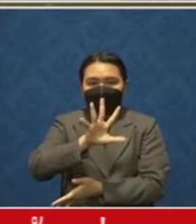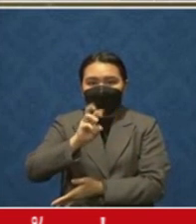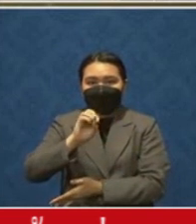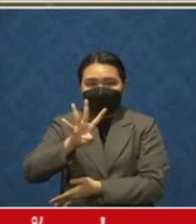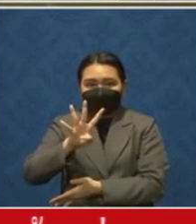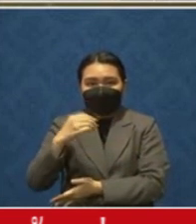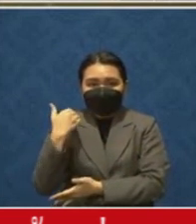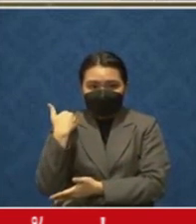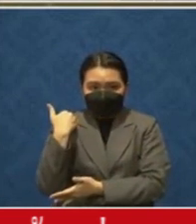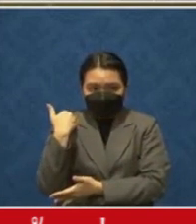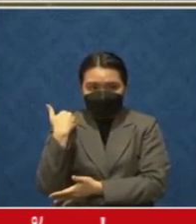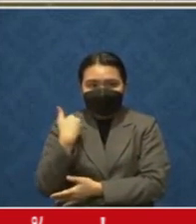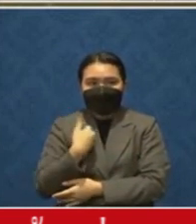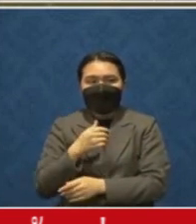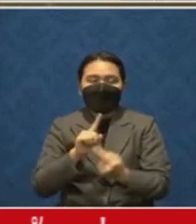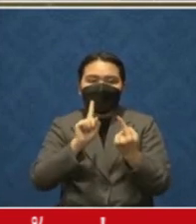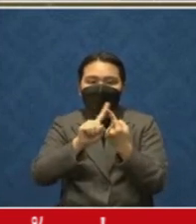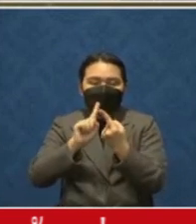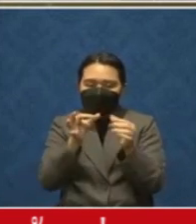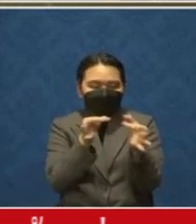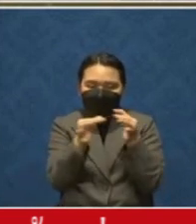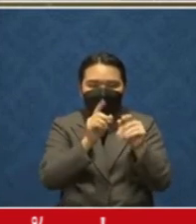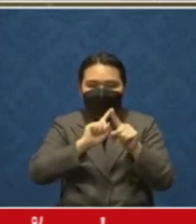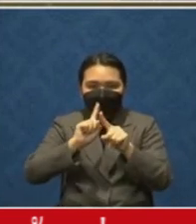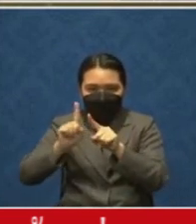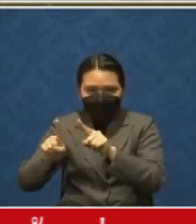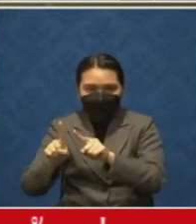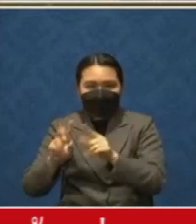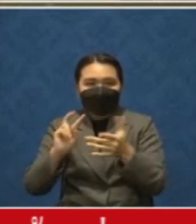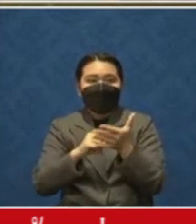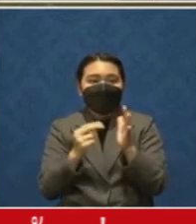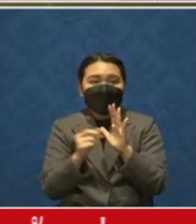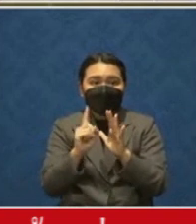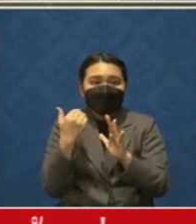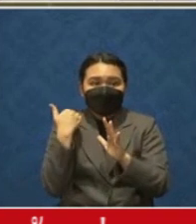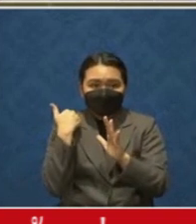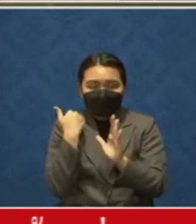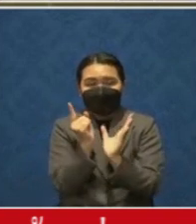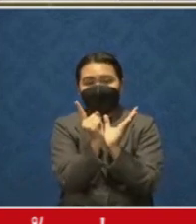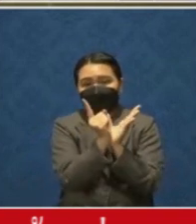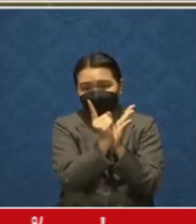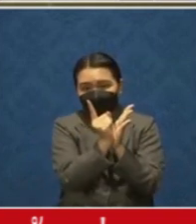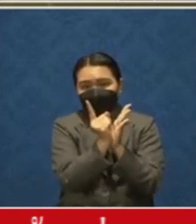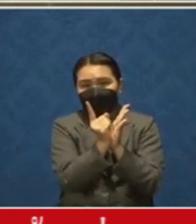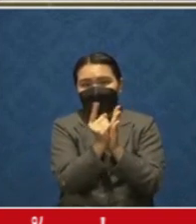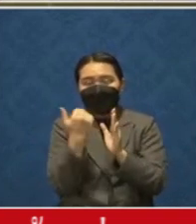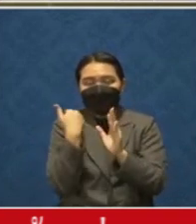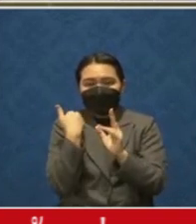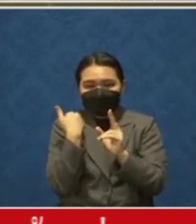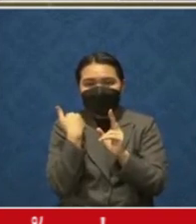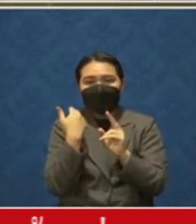อก Space Domain ความทรงพลังเหนือขอบฟ้านะครับก็คือมีการจัดซื้อดาวเทียมต่างๆน